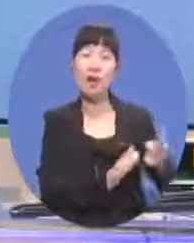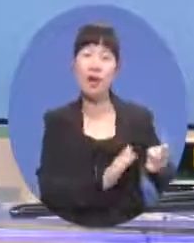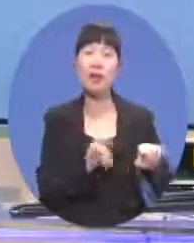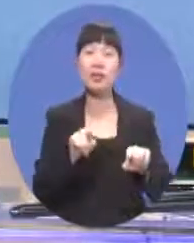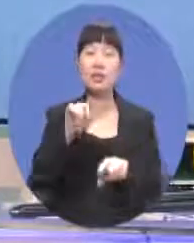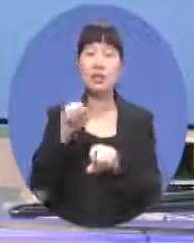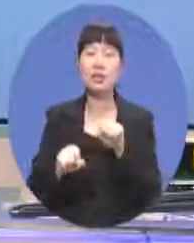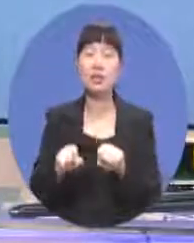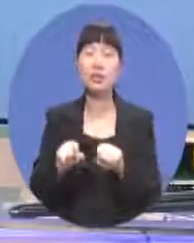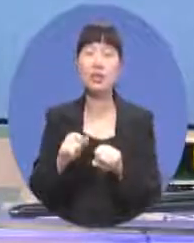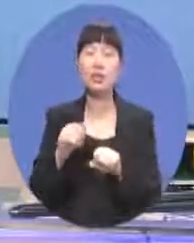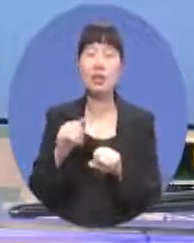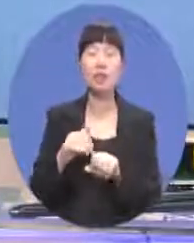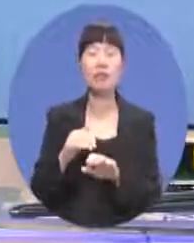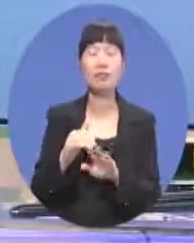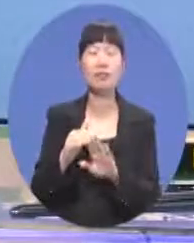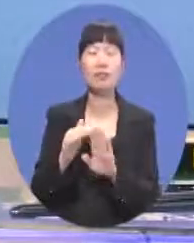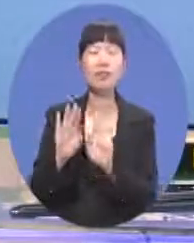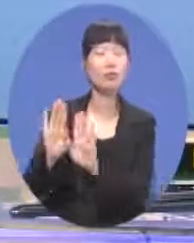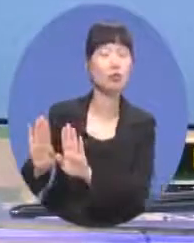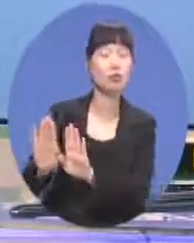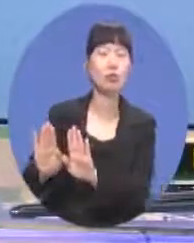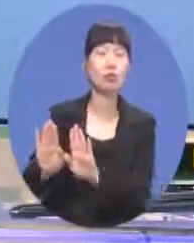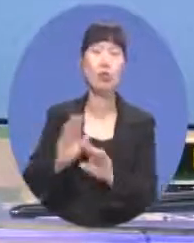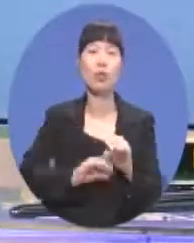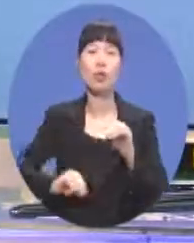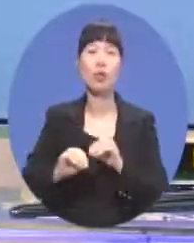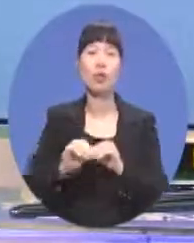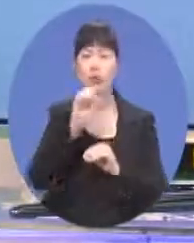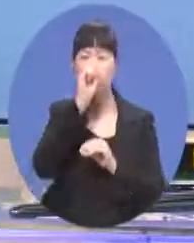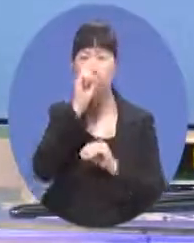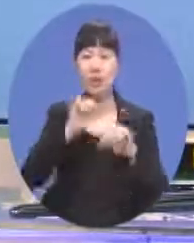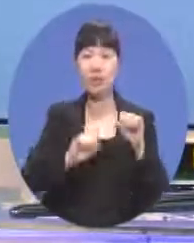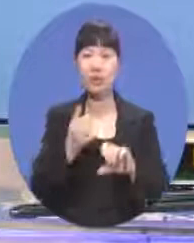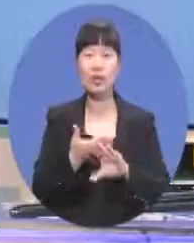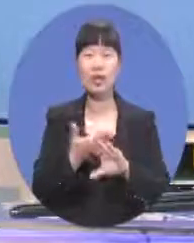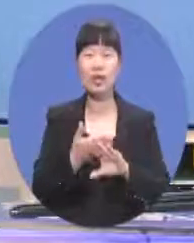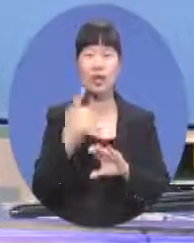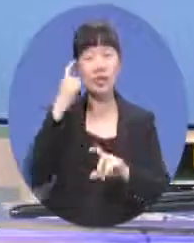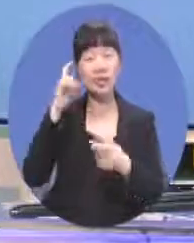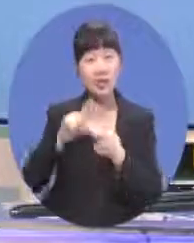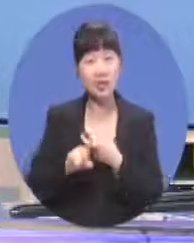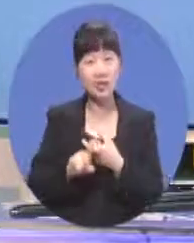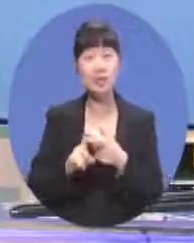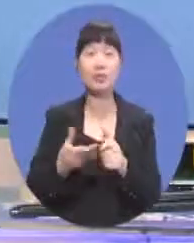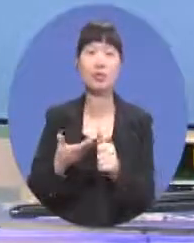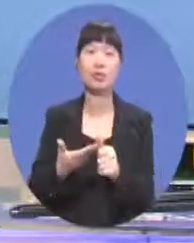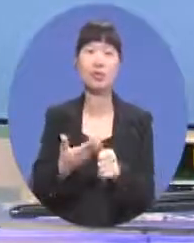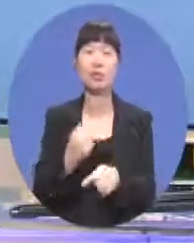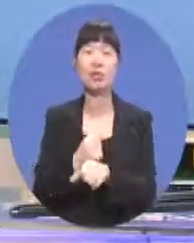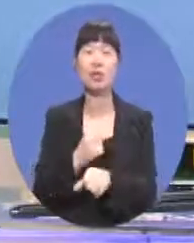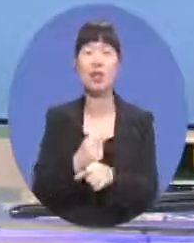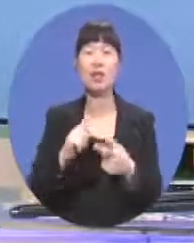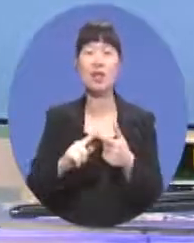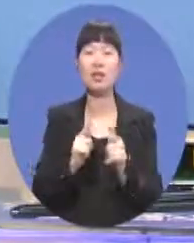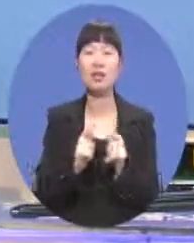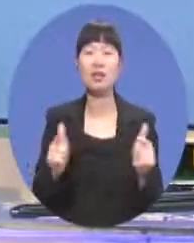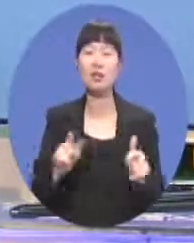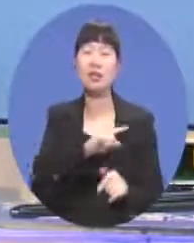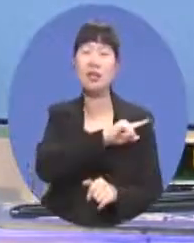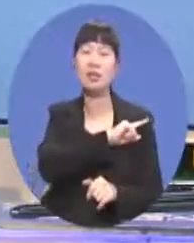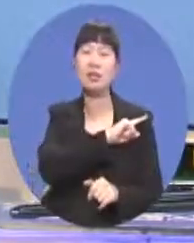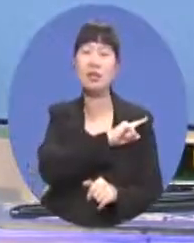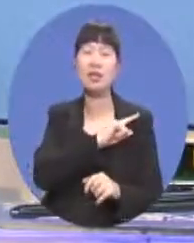그 행동을 잠깐 모른 척 하시고 네. 오히려 좀 더 긍정적인 행동이나 아니면 다른 데로 관심을 돌려주시는 거 이런 것들이 이제